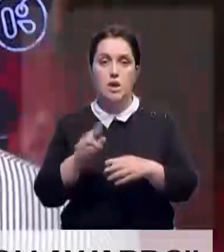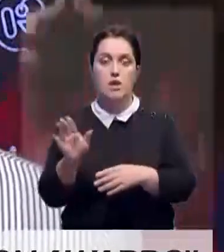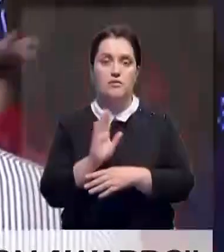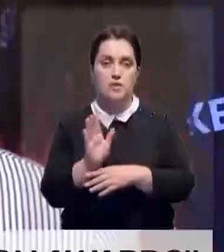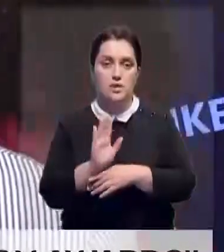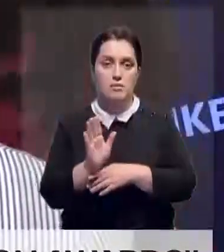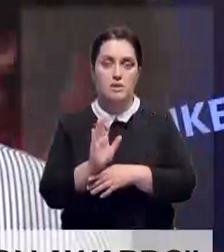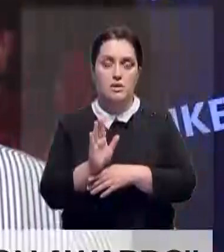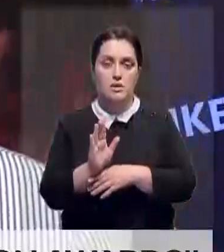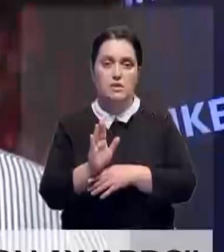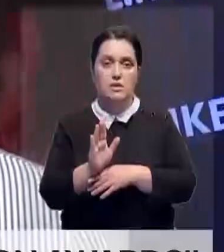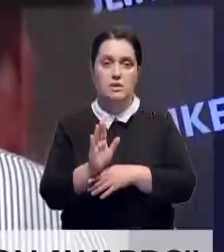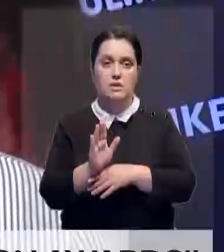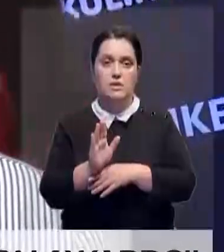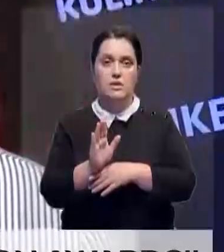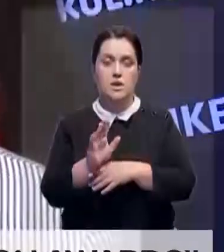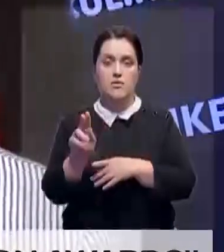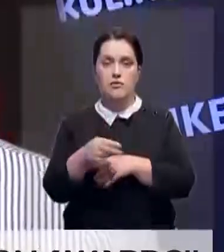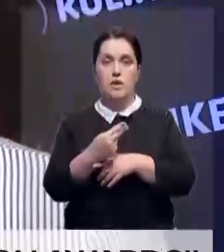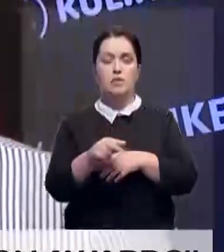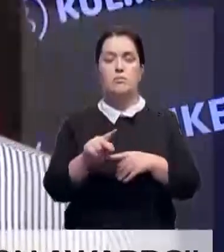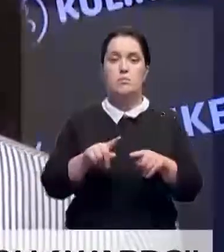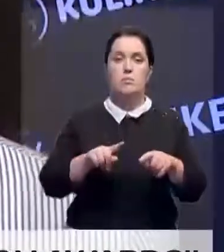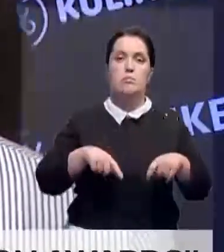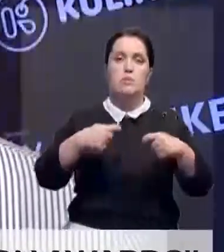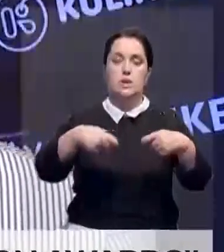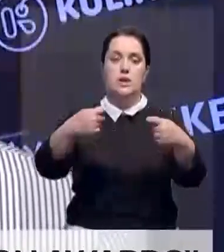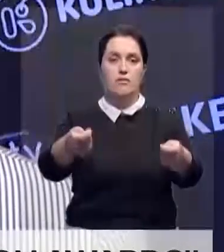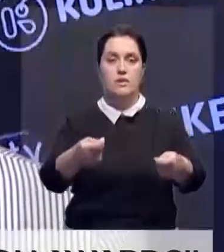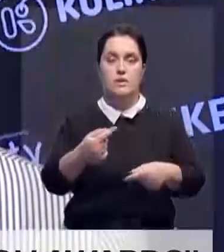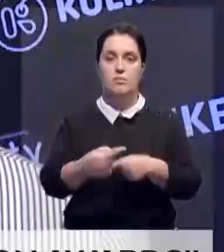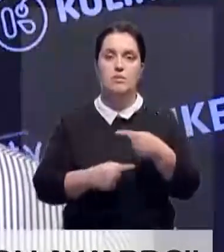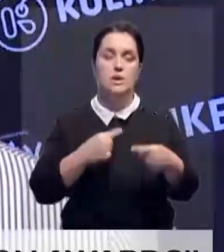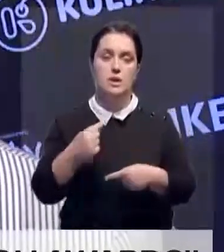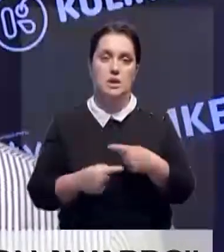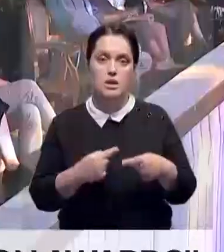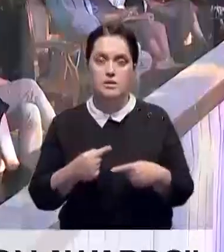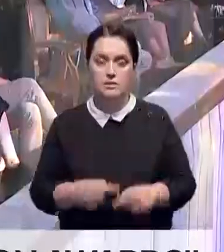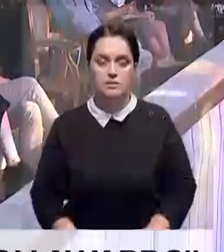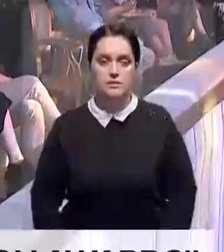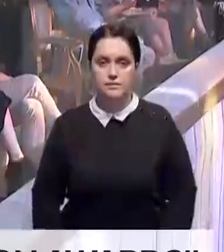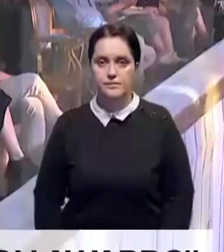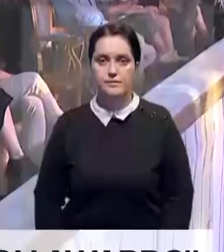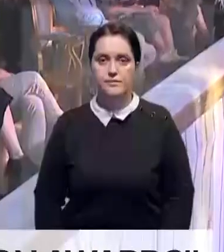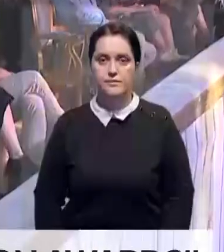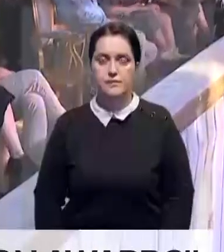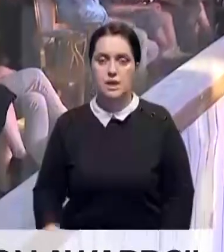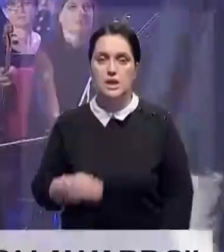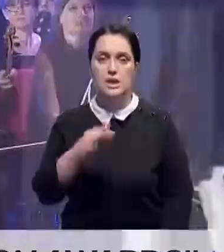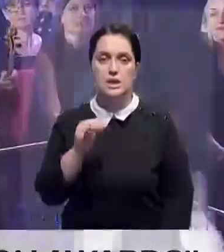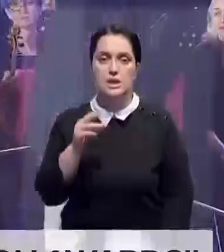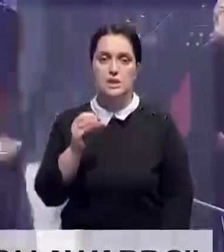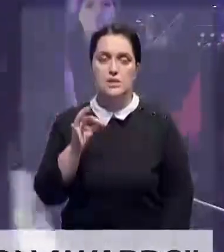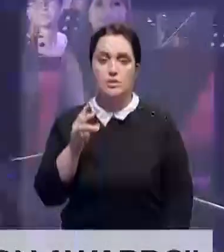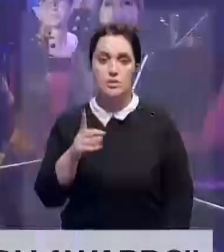потому что она будет вот это воспитание передавать из поколения в поколение. Фильм же это навечно. Лауреаты премии «Тикетон Awards»